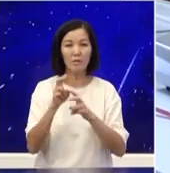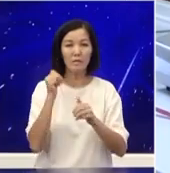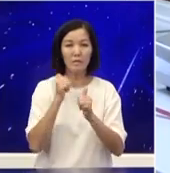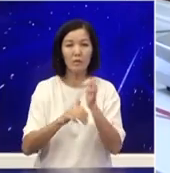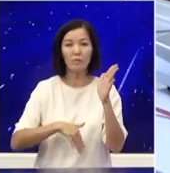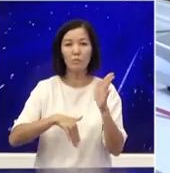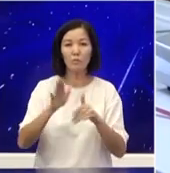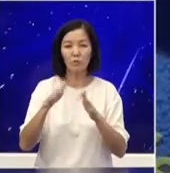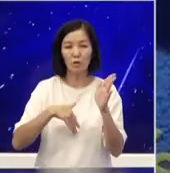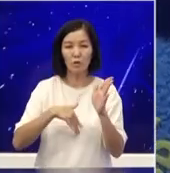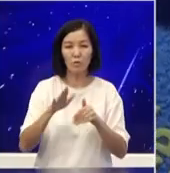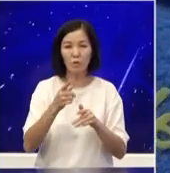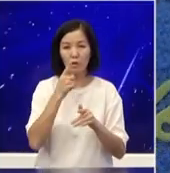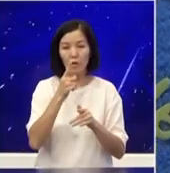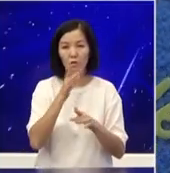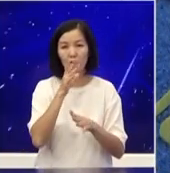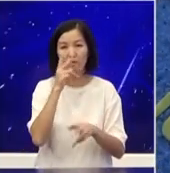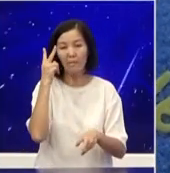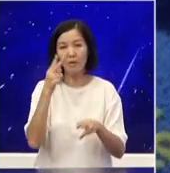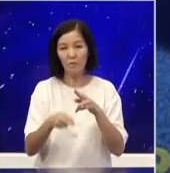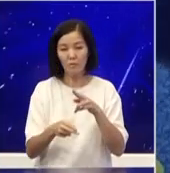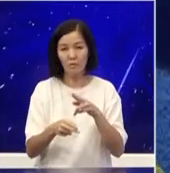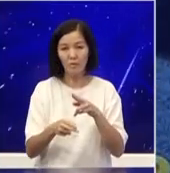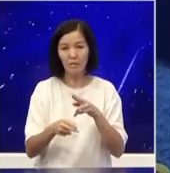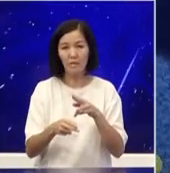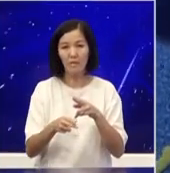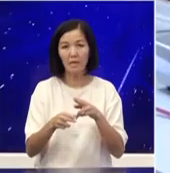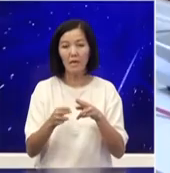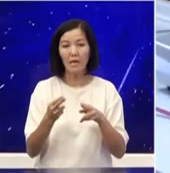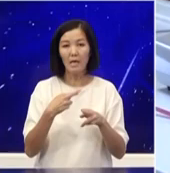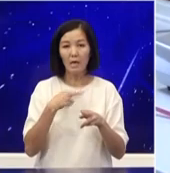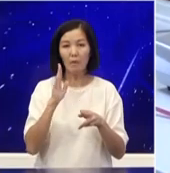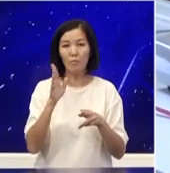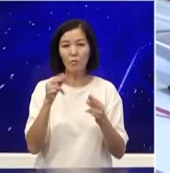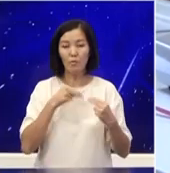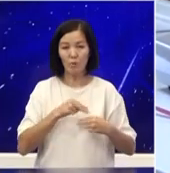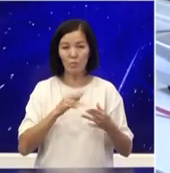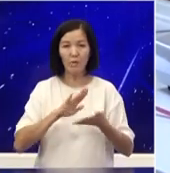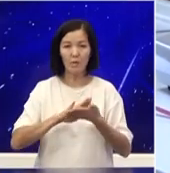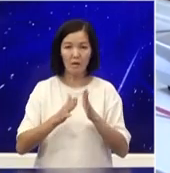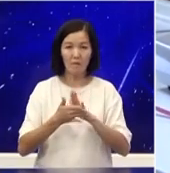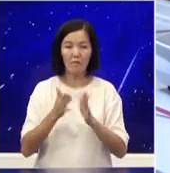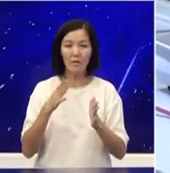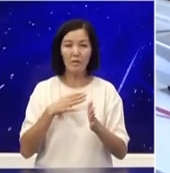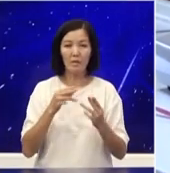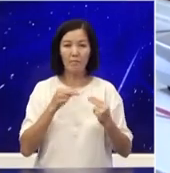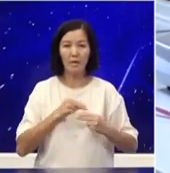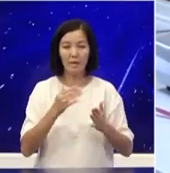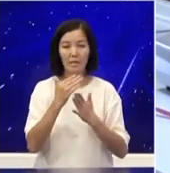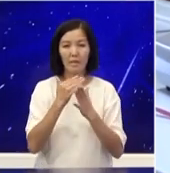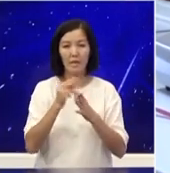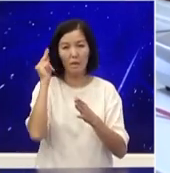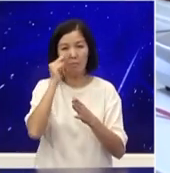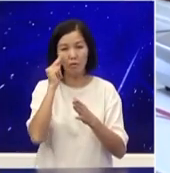разом лучше. В скором времени мое обучение закончится, и я буду здесь работать. Уже есть договоренность. Благодаря программе «Еңбек» я не только